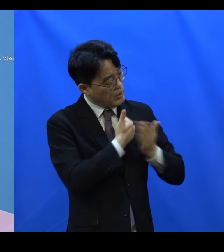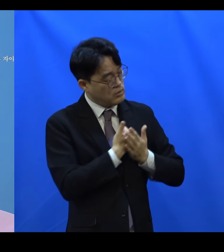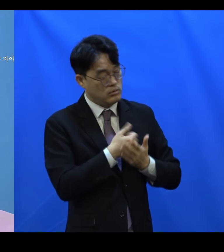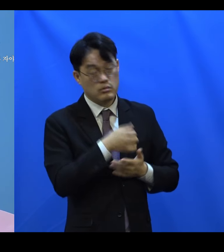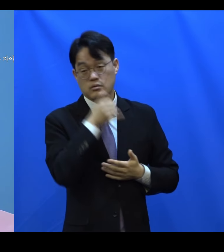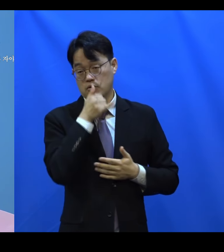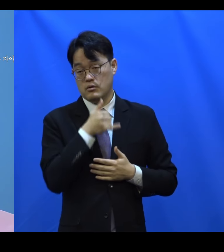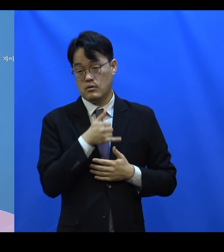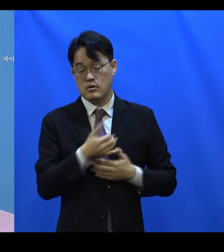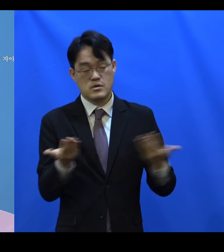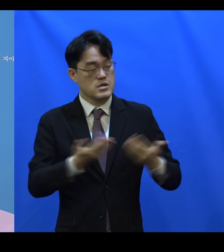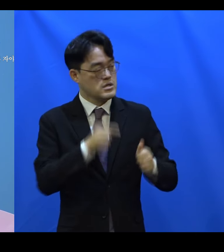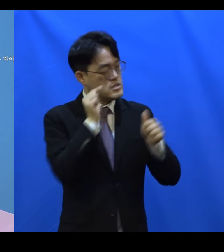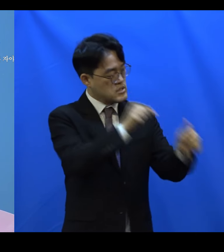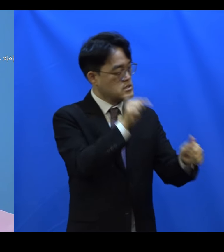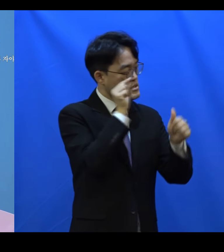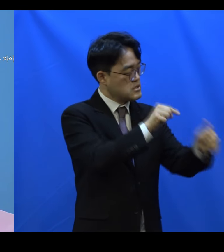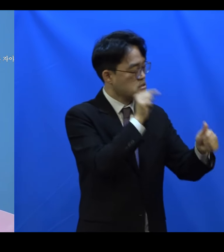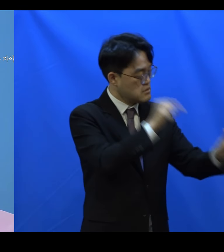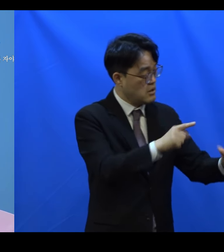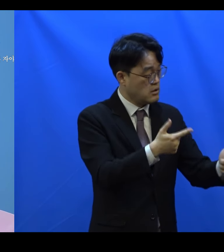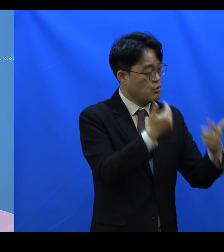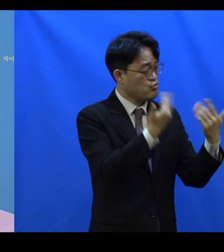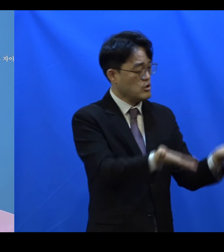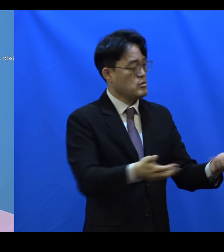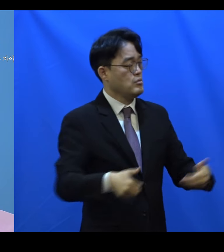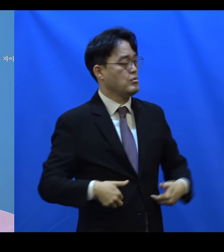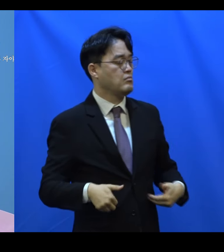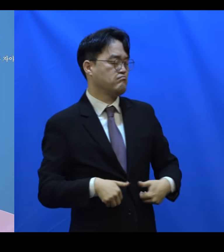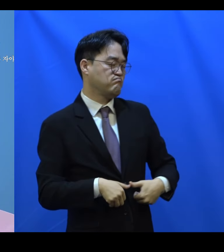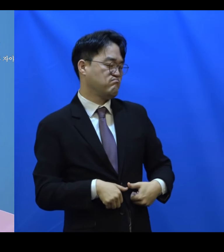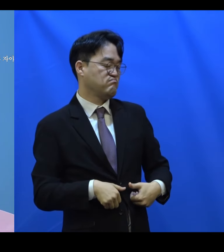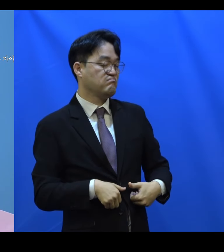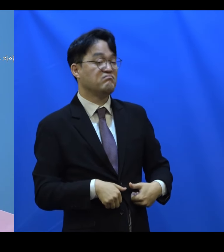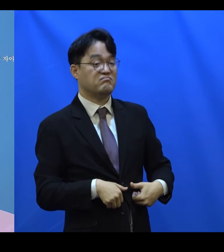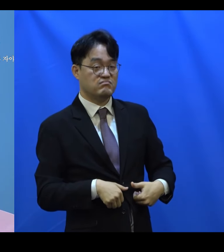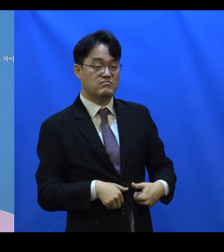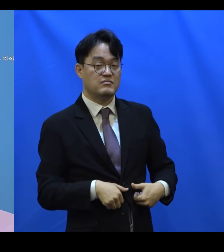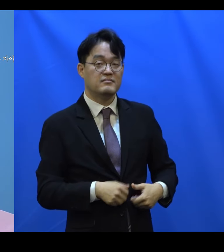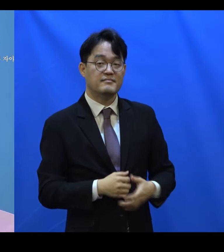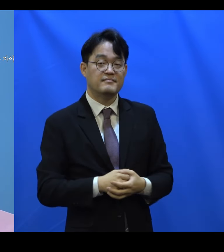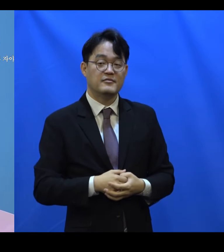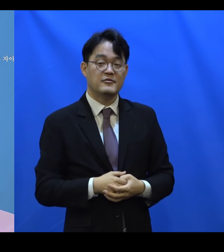이 일을 시켜야 할 것이 아니라 힘이 필요한 성도들을 알아보려요.